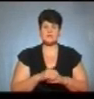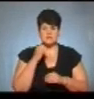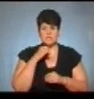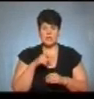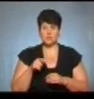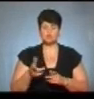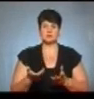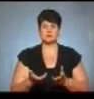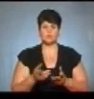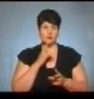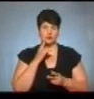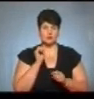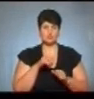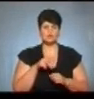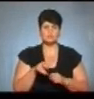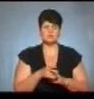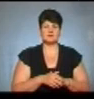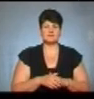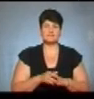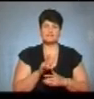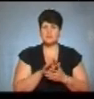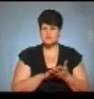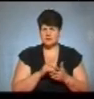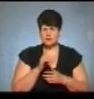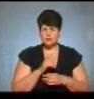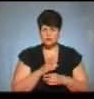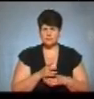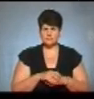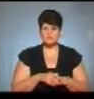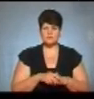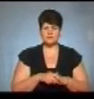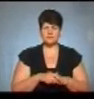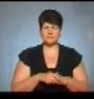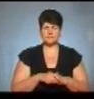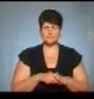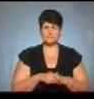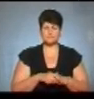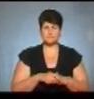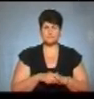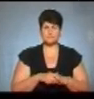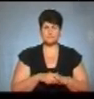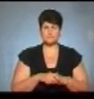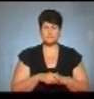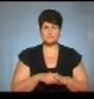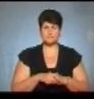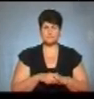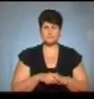люди? Я не можу, вибачте, але я не зрозумів. Немці не ходять почути. Туди в енерго...